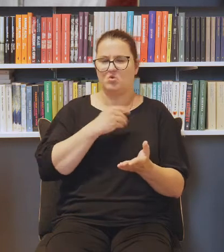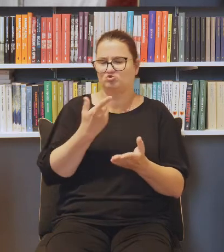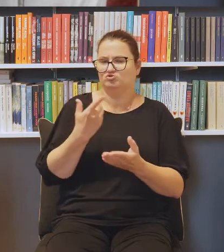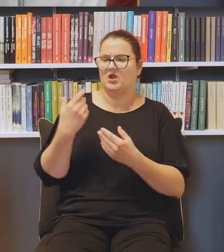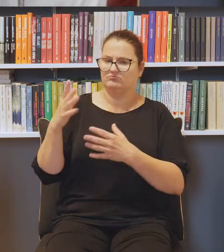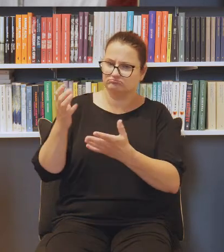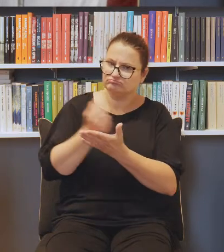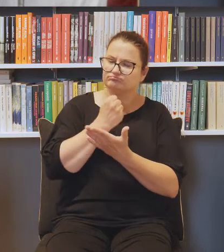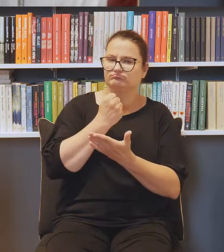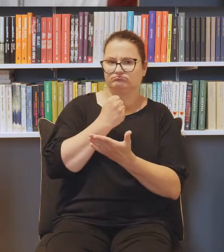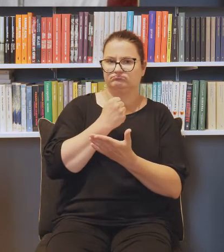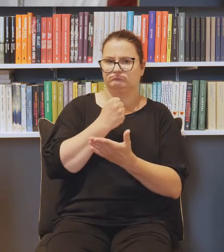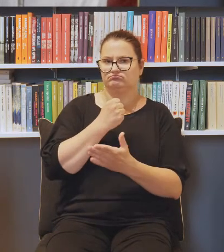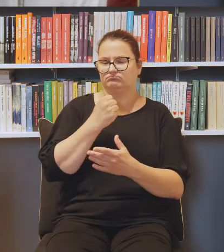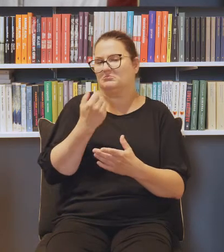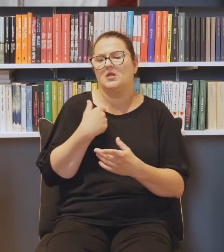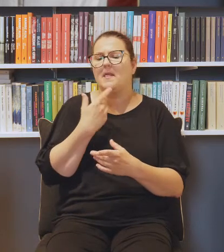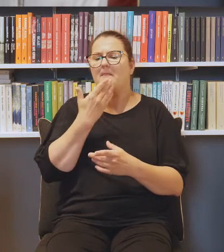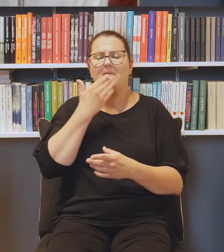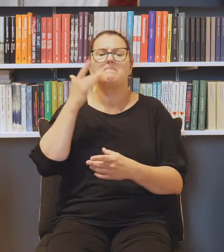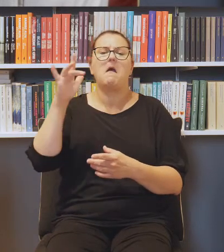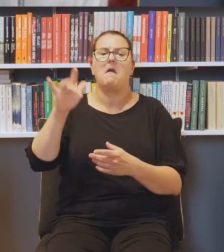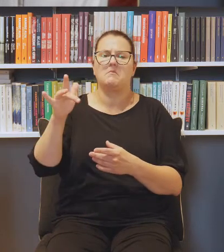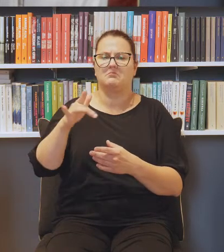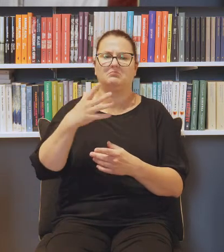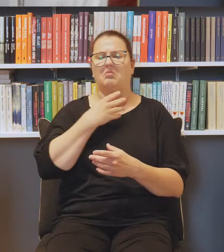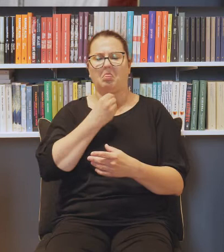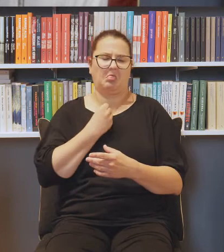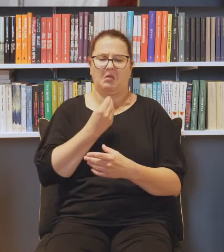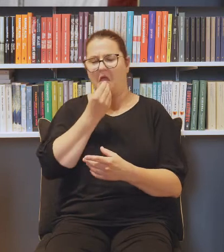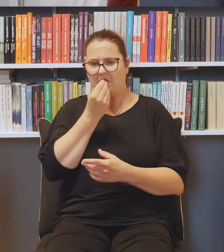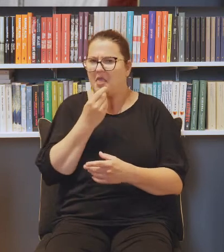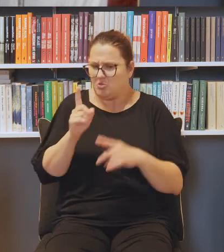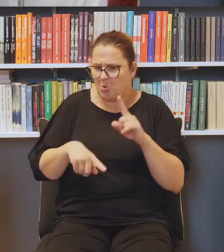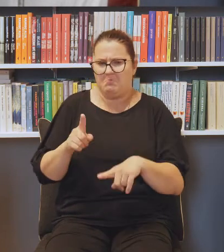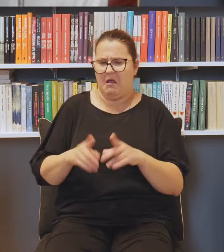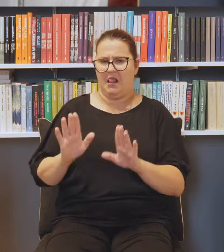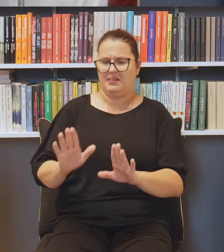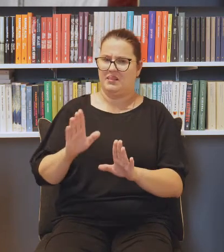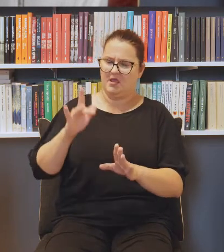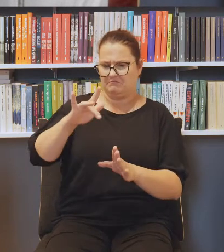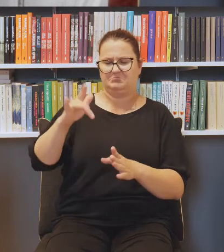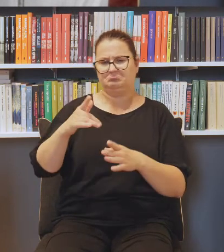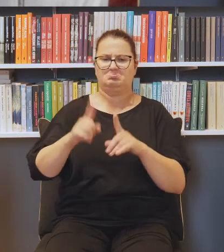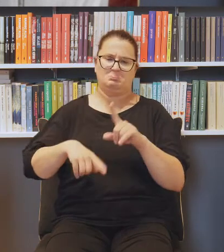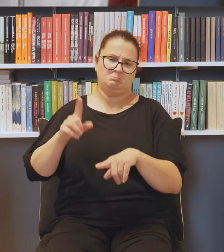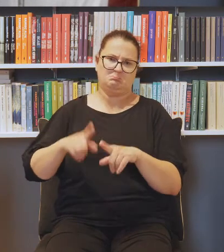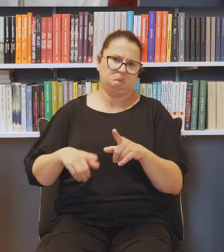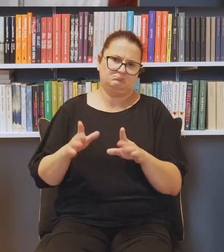nawet tam są całkiem, to nie jest tak, że to są jakieś obrzydliwe rzeczy, to są takie normalne,